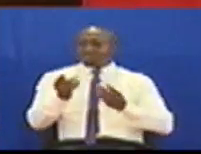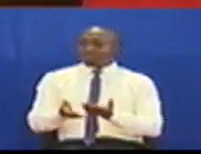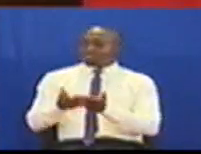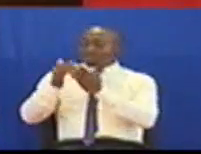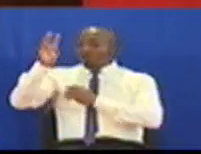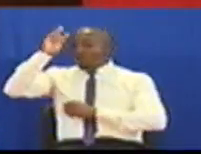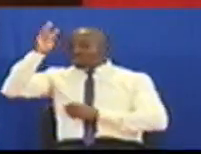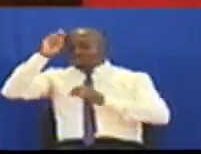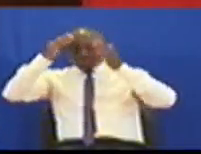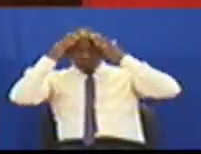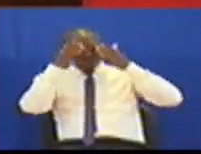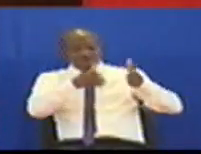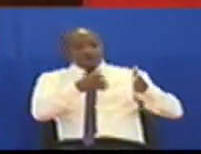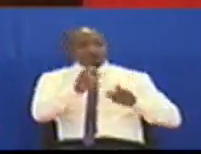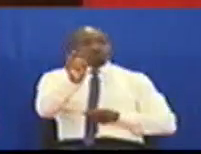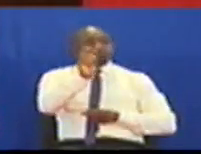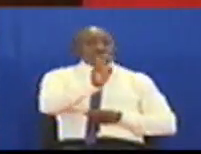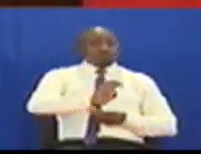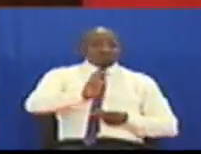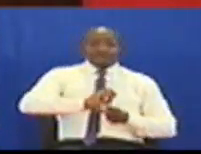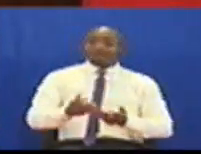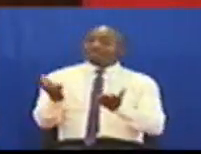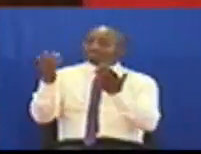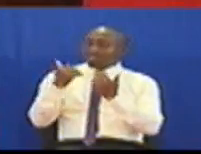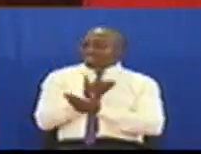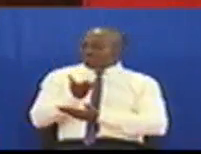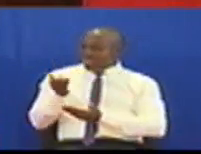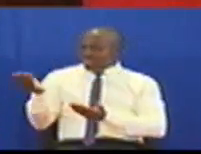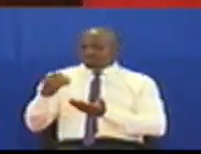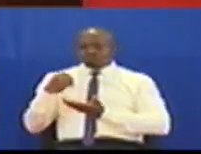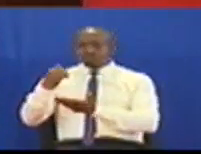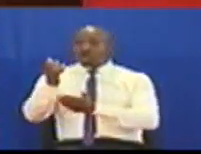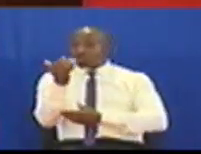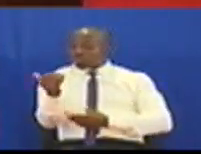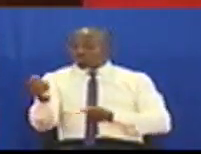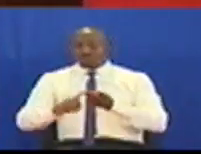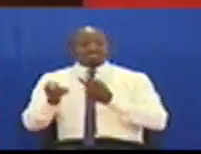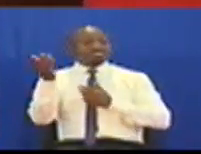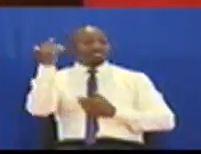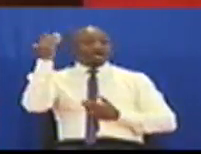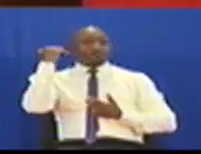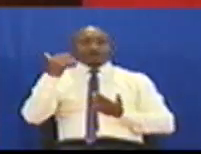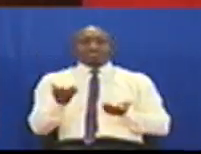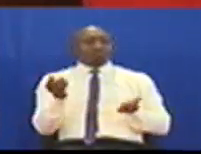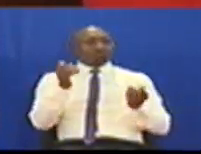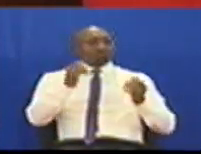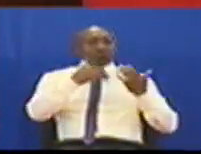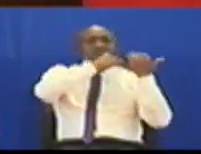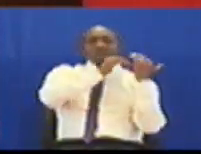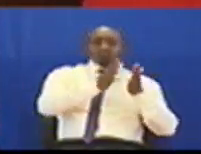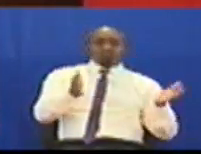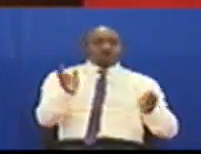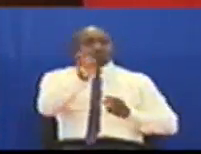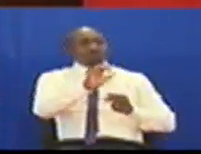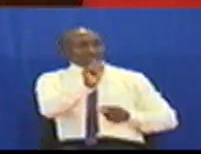wazazi kujikita katika kuwapatia wanafunzi mahitaji mengine ambayo zamani ilikuwa wachangie ada na pia watafute